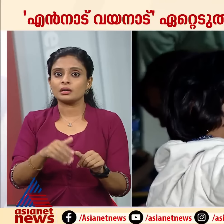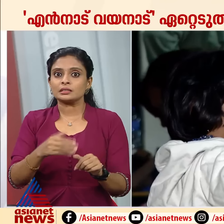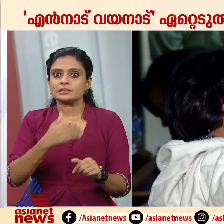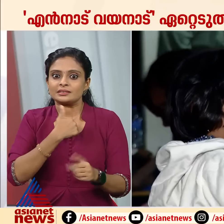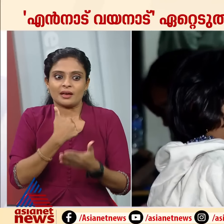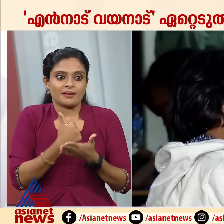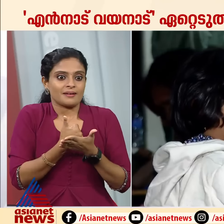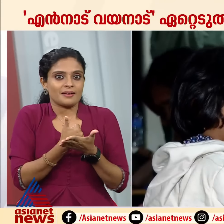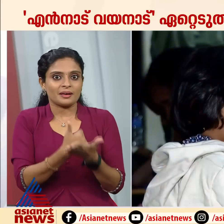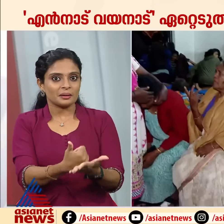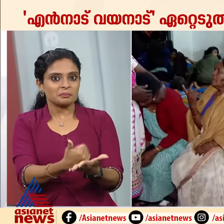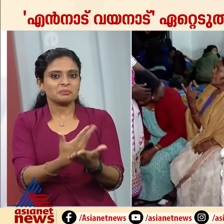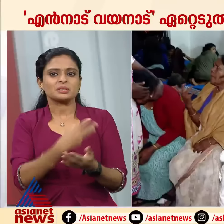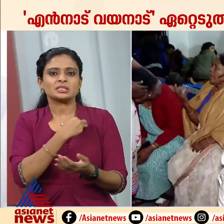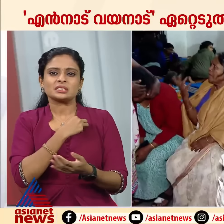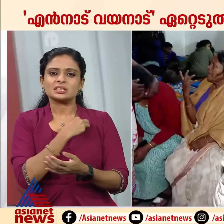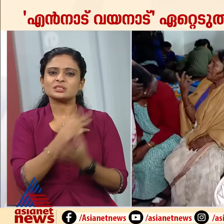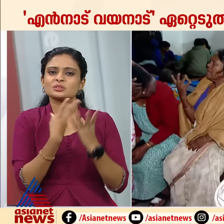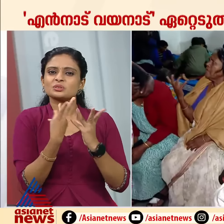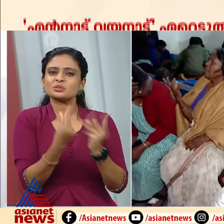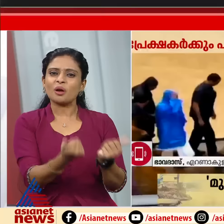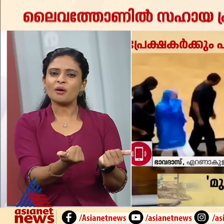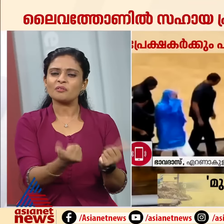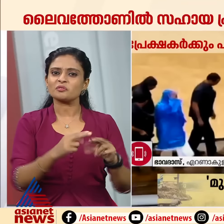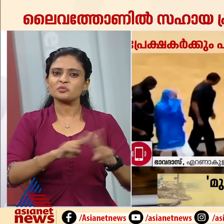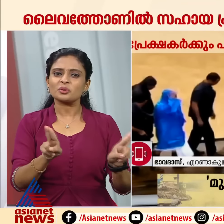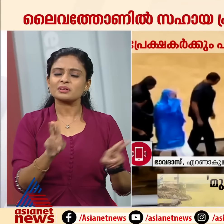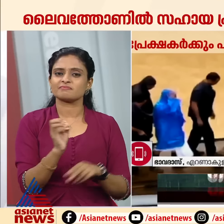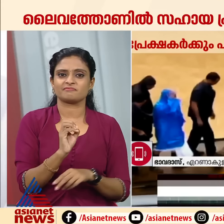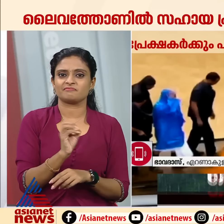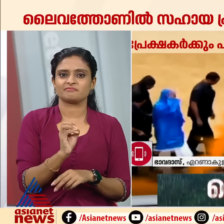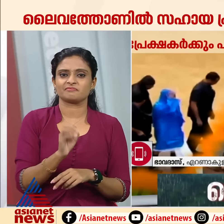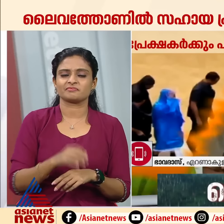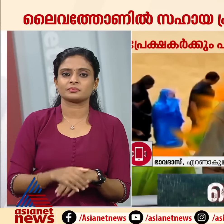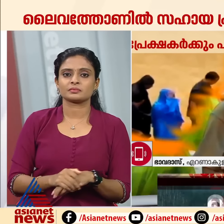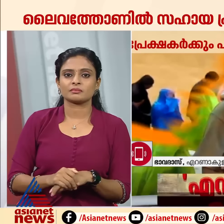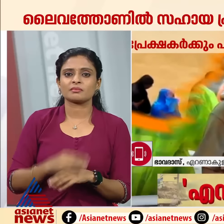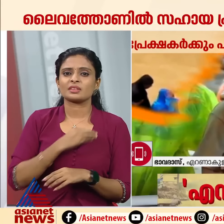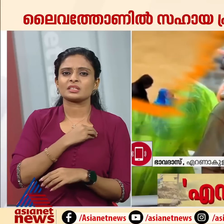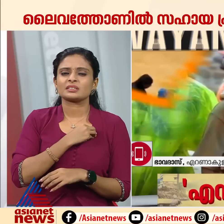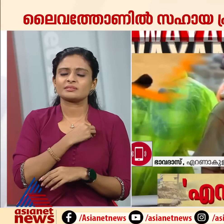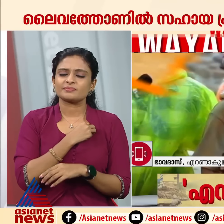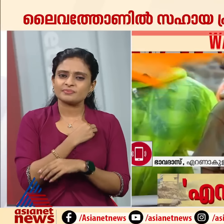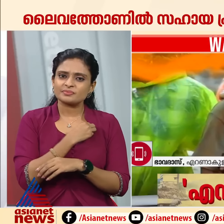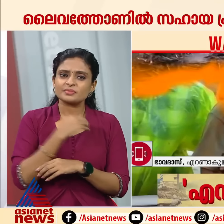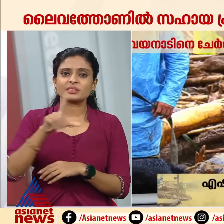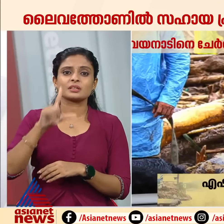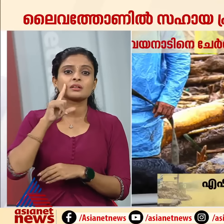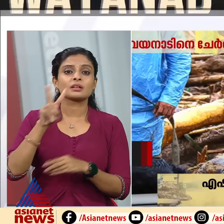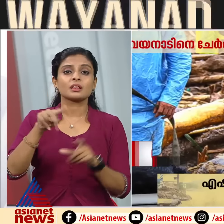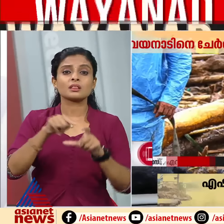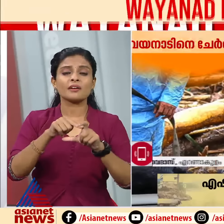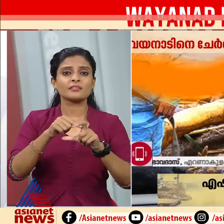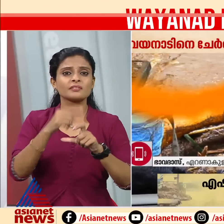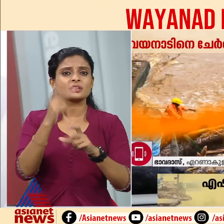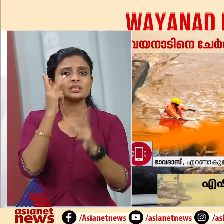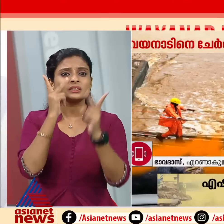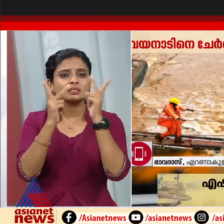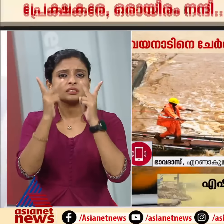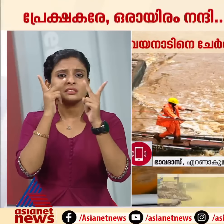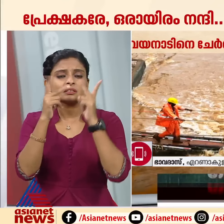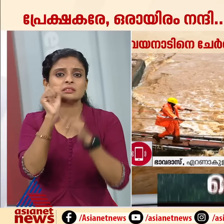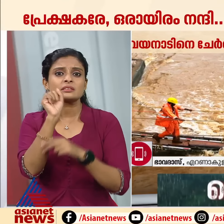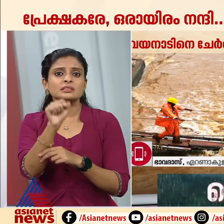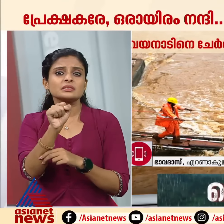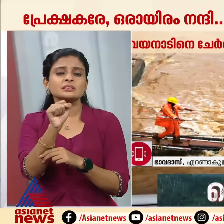മുറി ഉണങ്ങില്ല. എങ്കിലും മനസ്സിൽ എന്തുകൊണ്ടാണ് ഈ പറയുന്നത്? കാരണം നമ്മൾ ഈ ലൈവ് 4-5 ദിവസമായിട്ട് കണ്ടുകൊണ്ടിരിക്കുകയാണ്. എന്റെ എനിക്കൊരു വീടുണ്ട്.